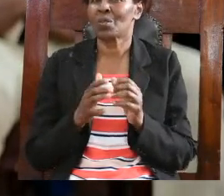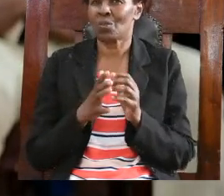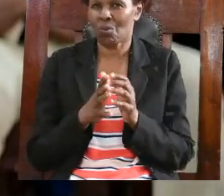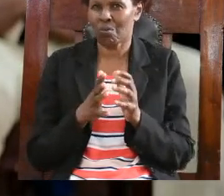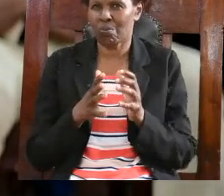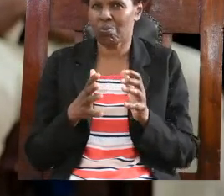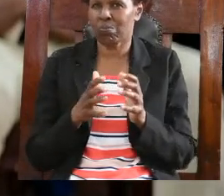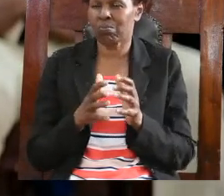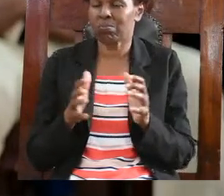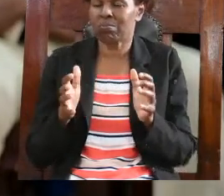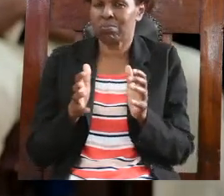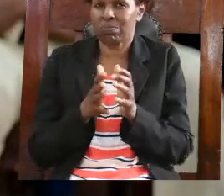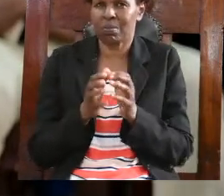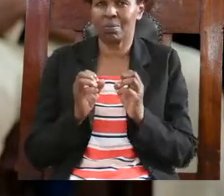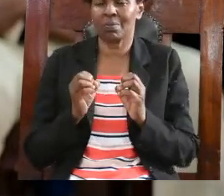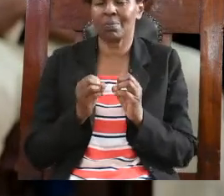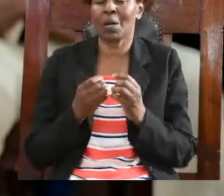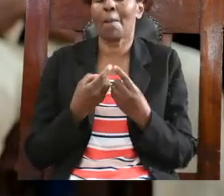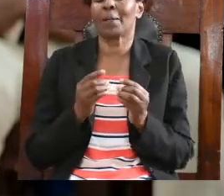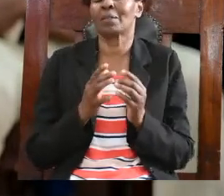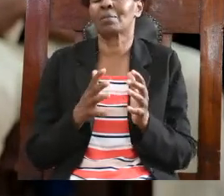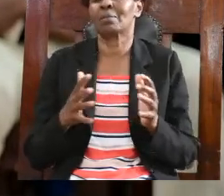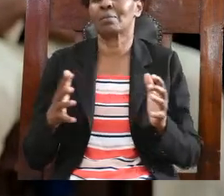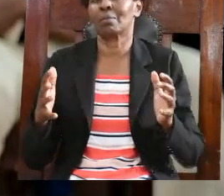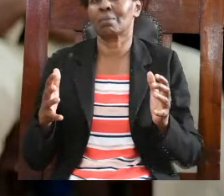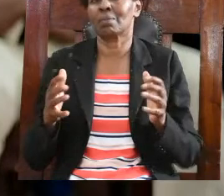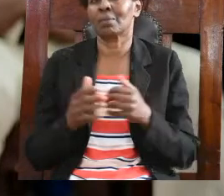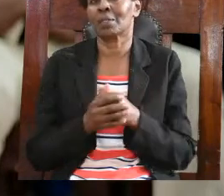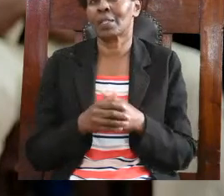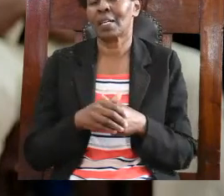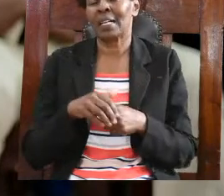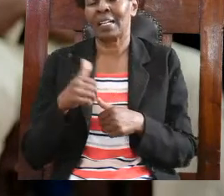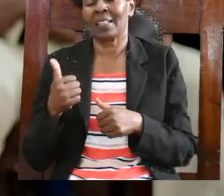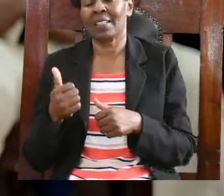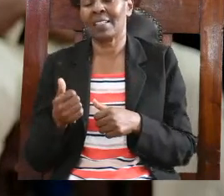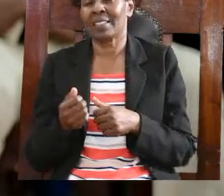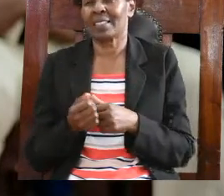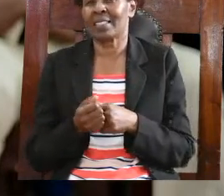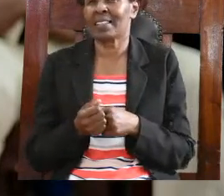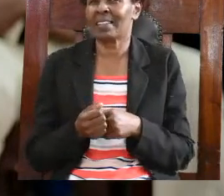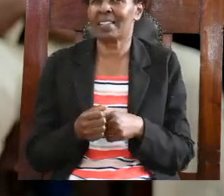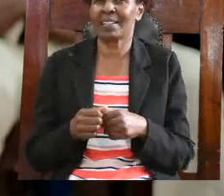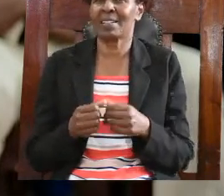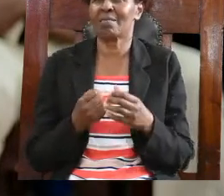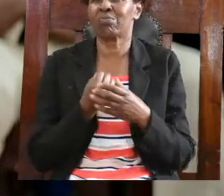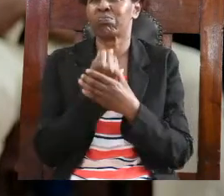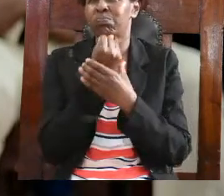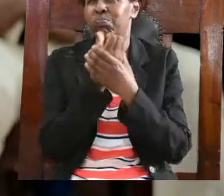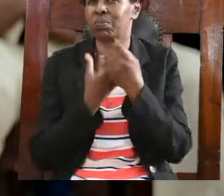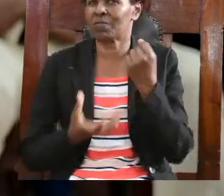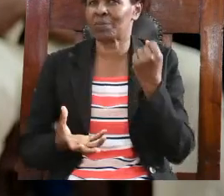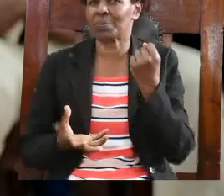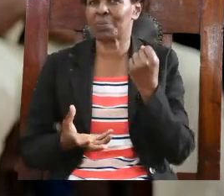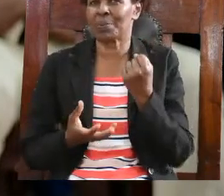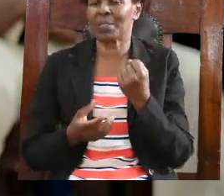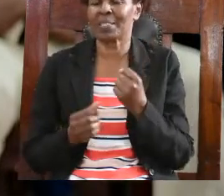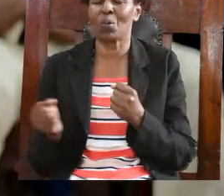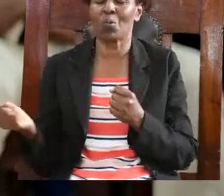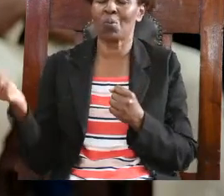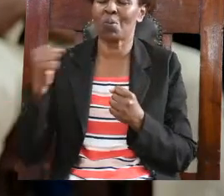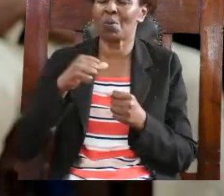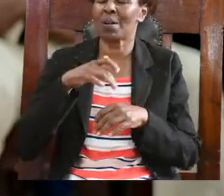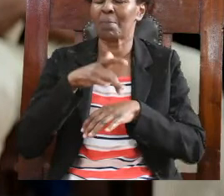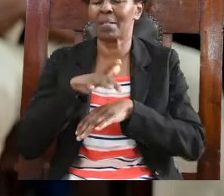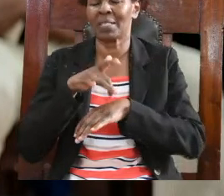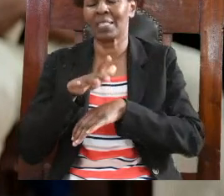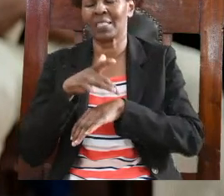kama kuongezeka, zimeongezeka. Na wengine wanafika mahali wanakufa moyo, kama alikuwa anaamka asubuhi